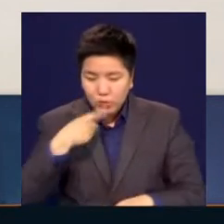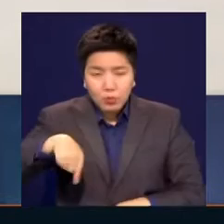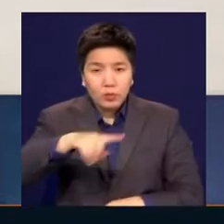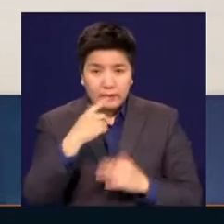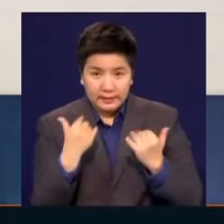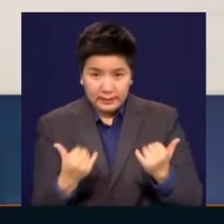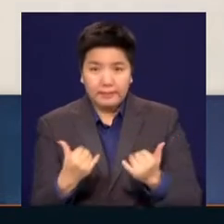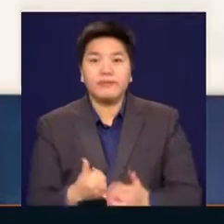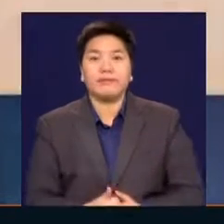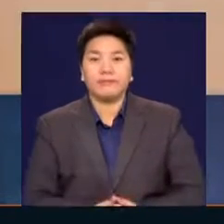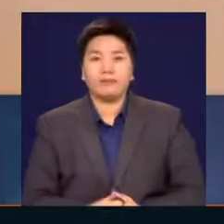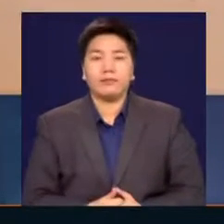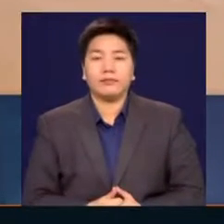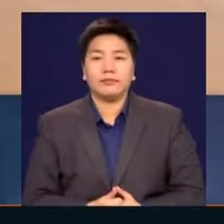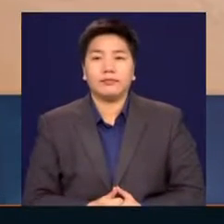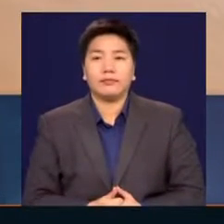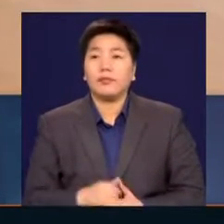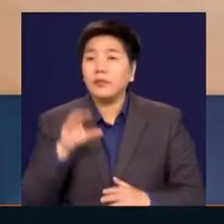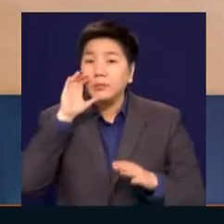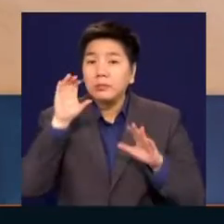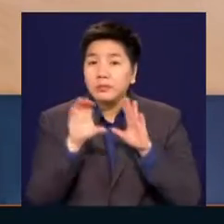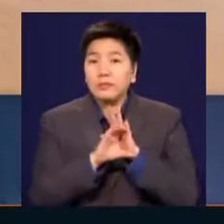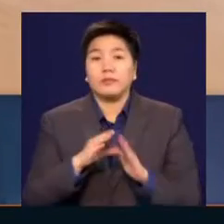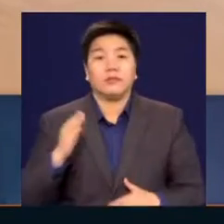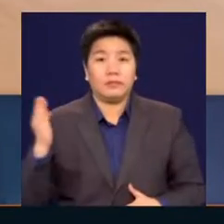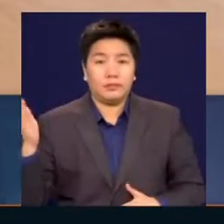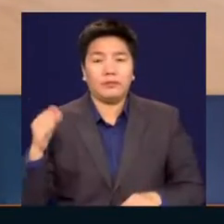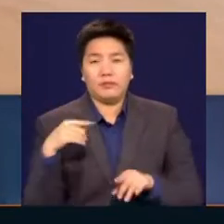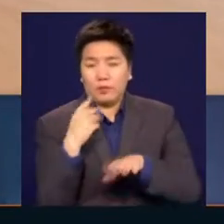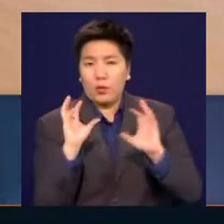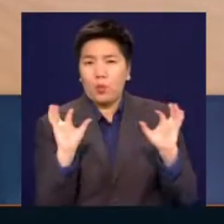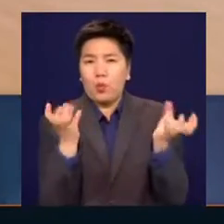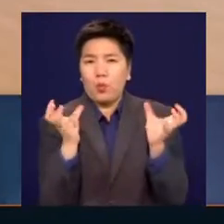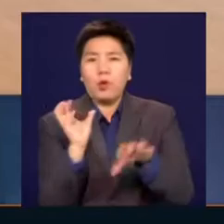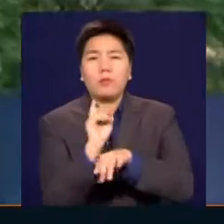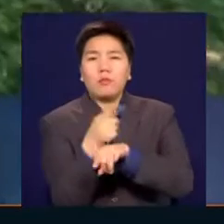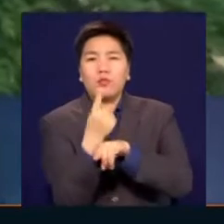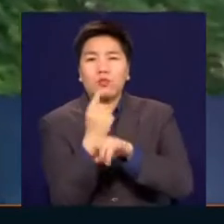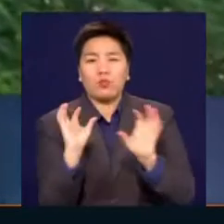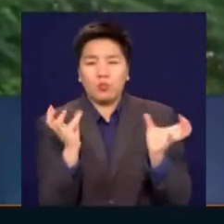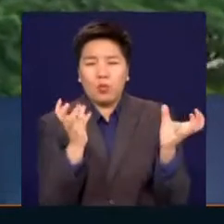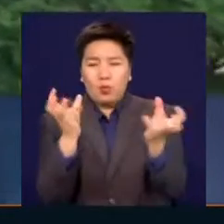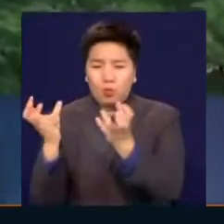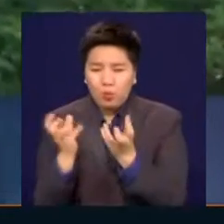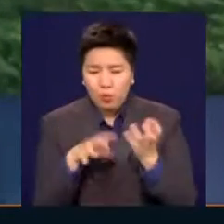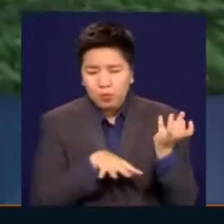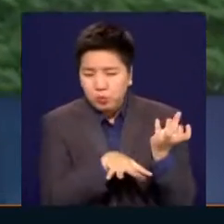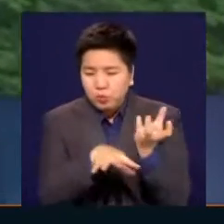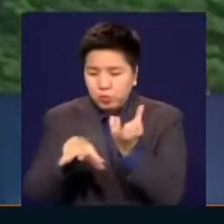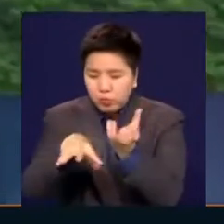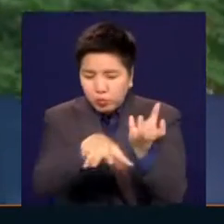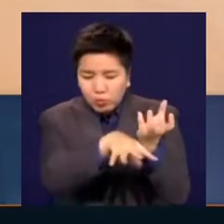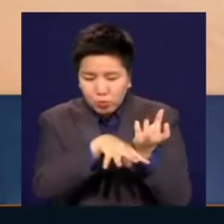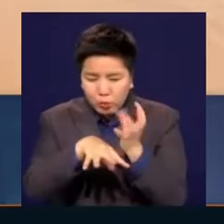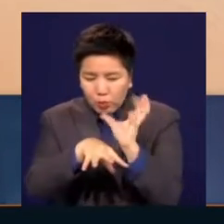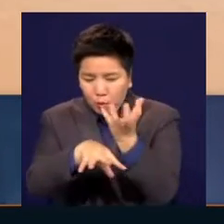ค่ะภาพมุมสูงของทีมข่าวสปริงแอโรไอซ์ที่ได้บินสำรวจปริมาณน้ำในลำน้ำโขงก็จะเห็นได้ชัดเจ